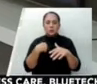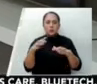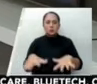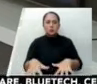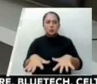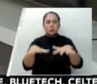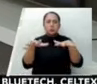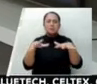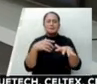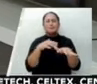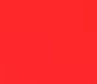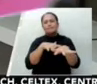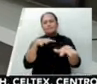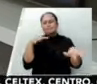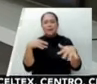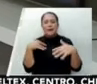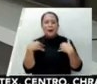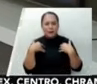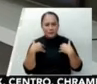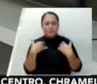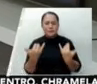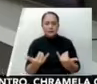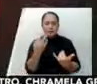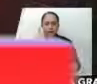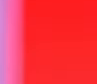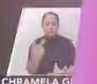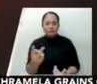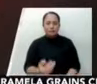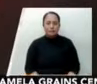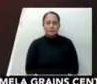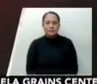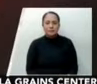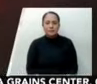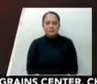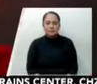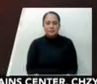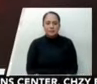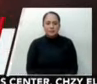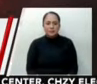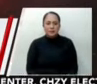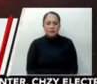trapiko. At live mula roon, nakatutok si June Veneracion. June?